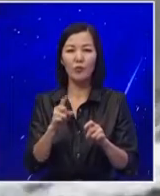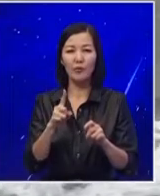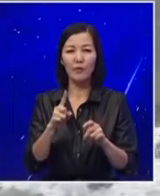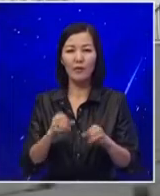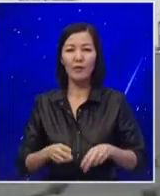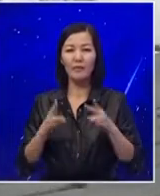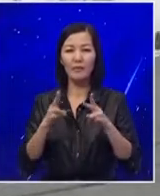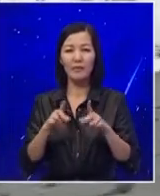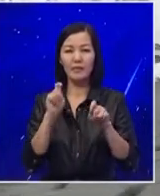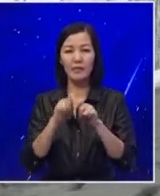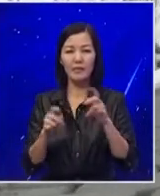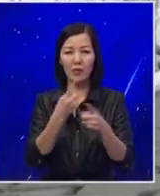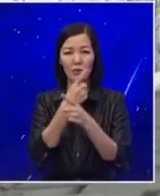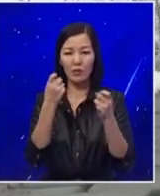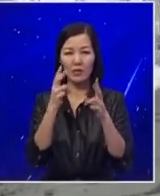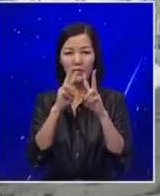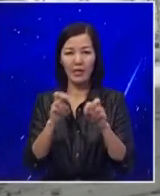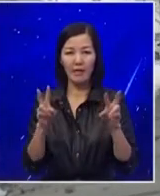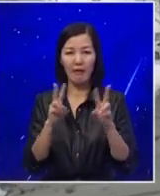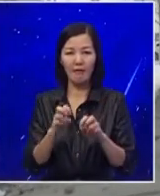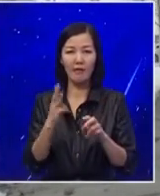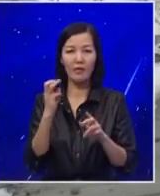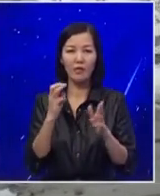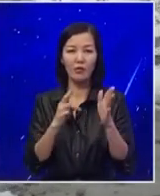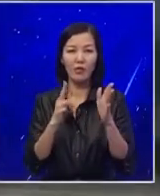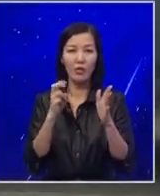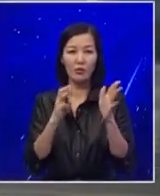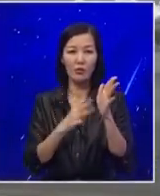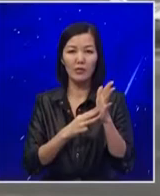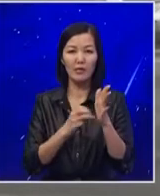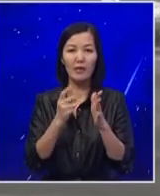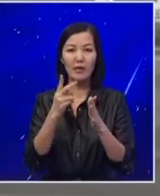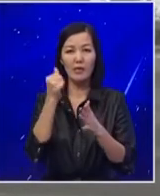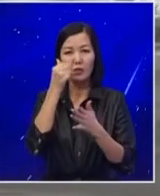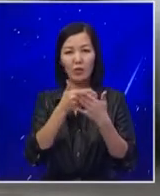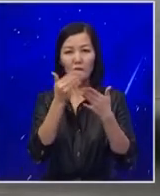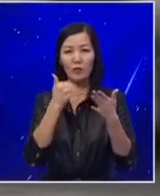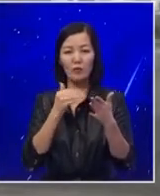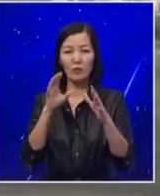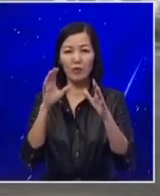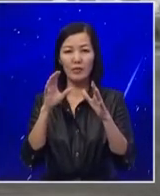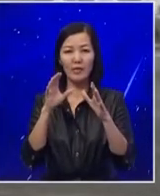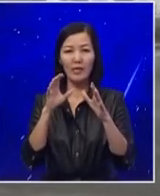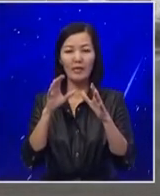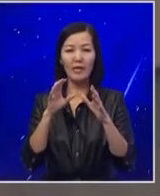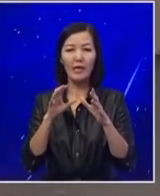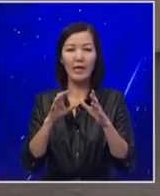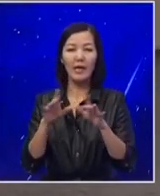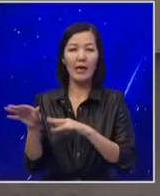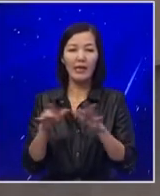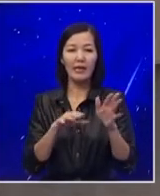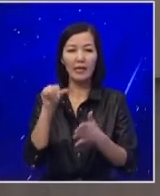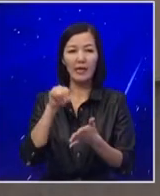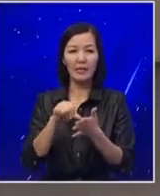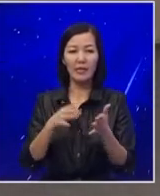511 қылмыскер іздеуге жарияланған. Оның 208-і бірнеше жыл бұрын заңсыз әрекетке барған